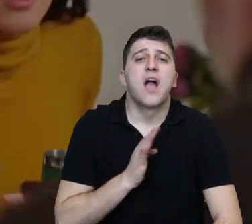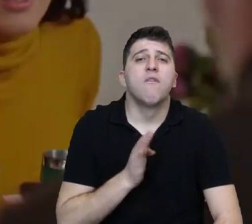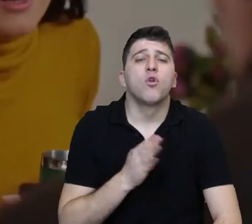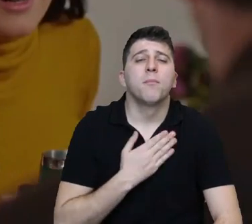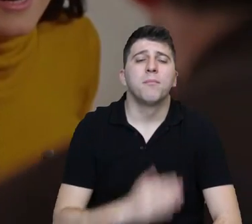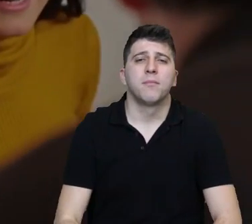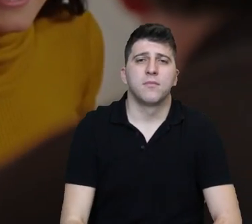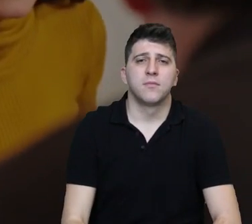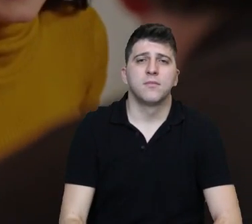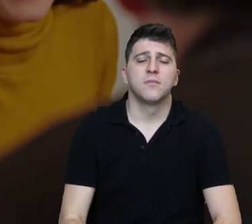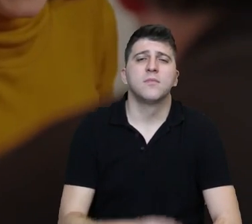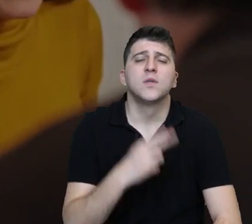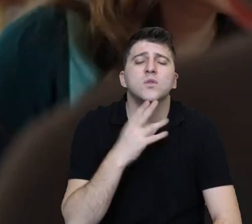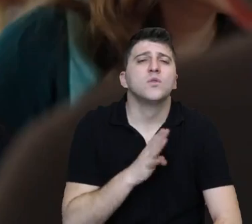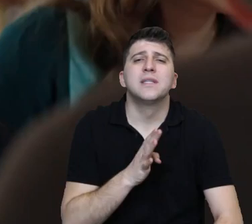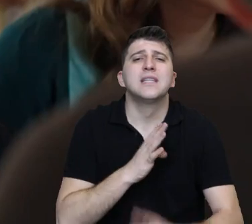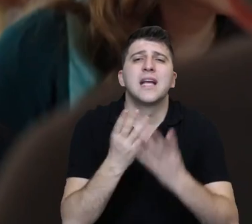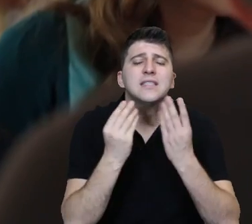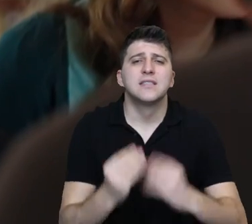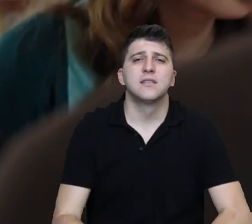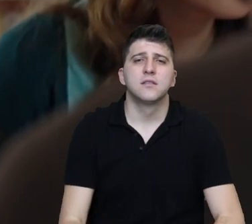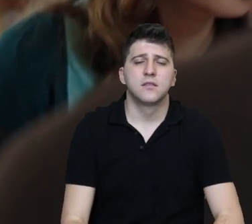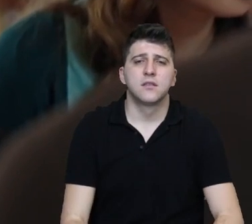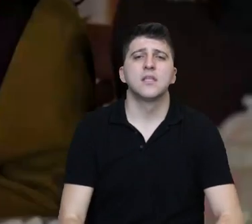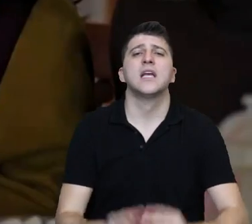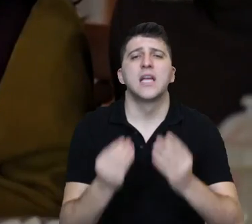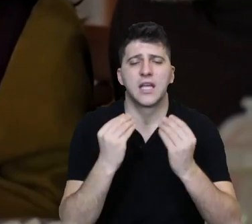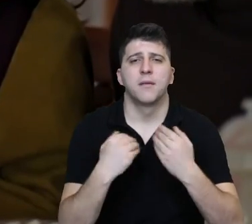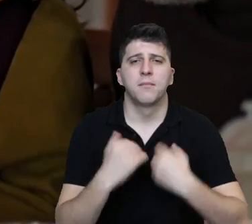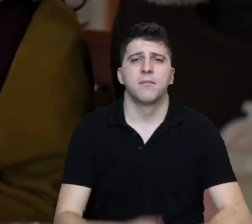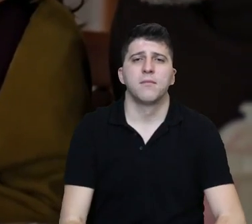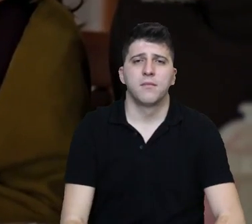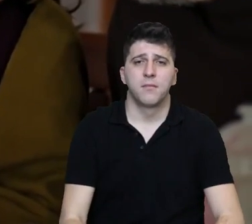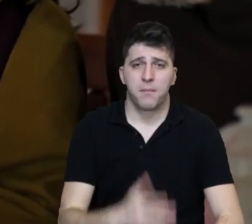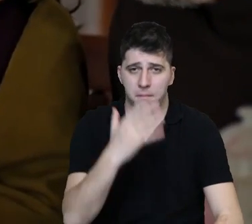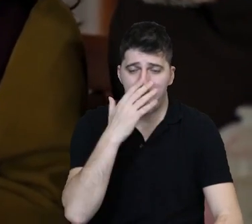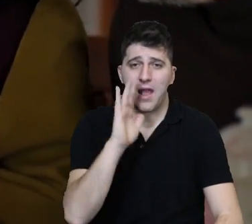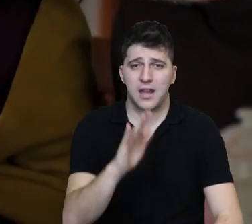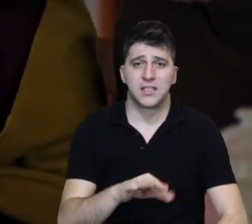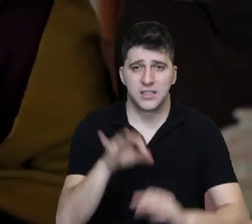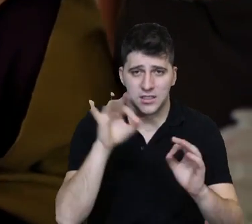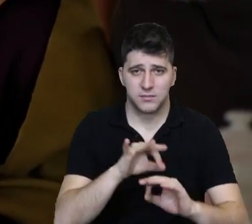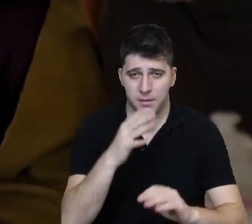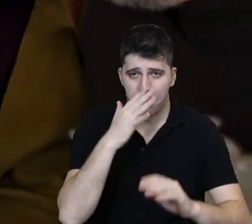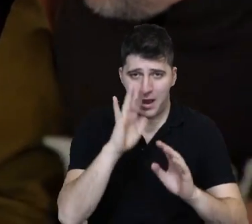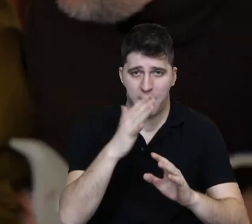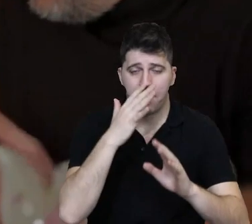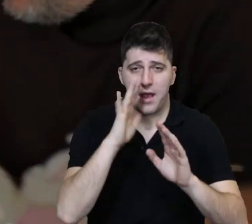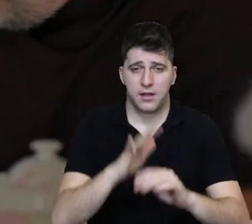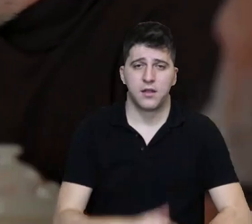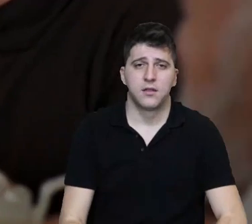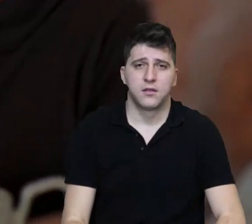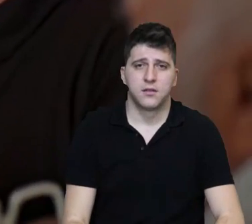Yavrum. Kızım nasılsın? İyiyim. Bekle. Şimdi bekle,